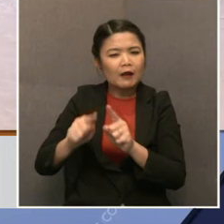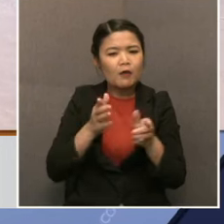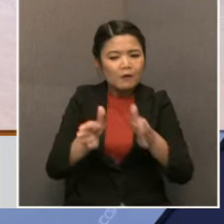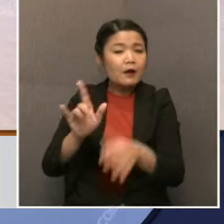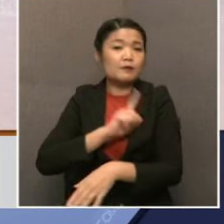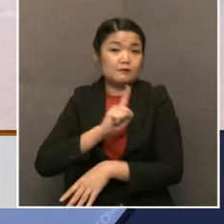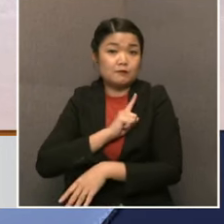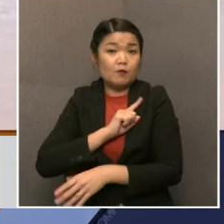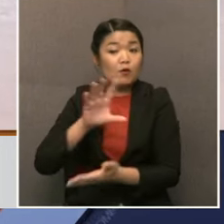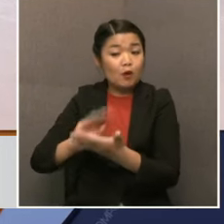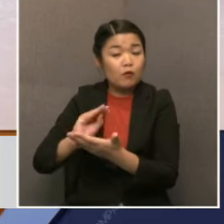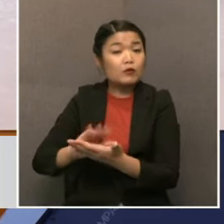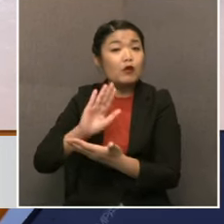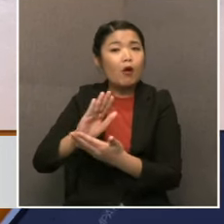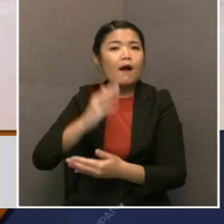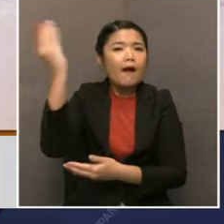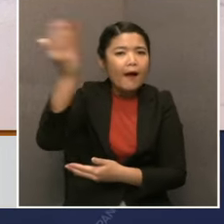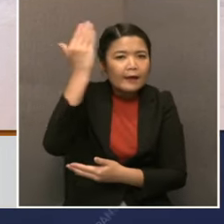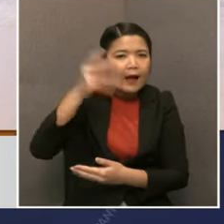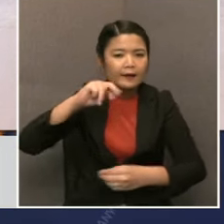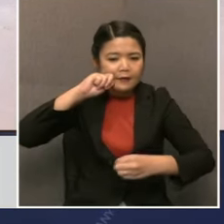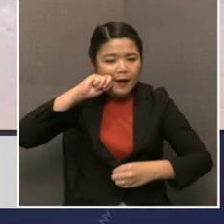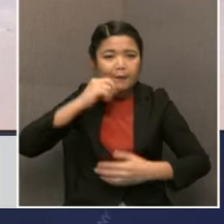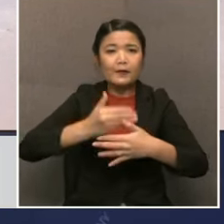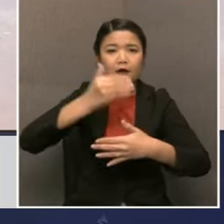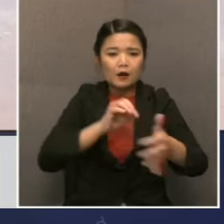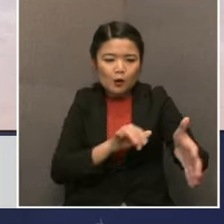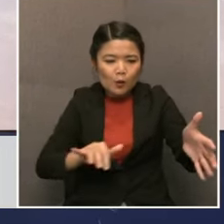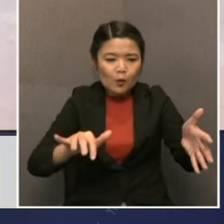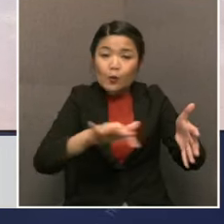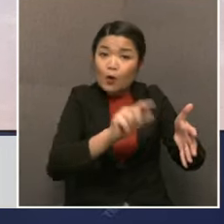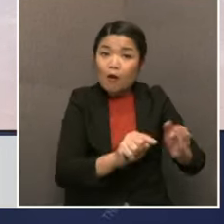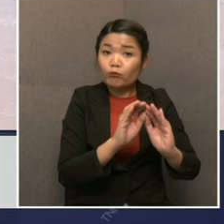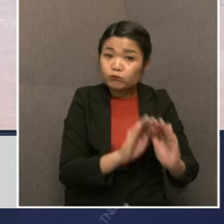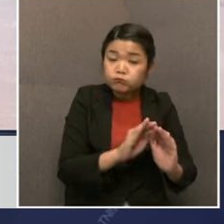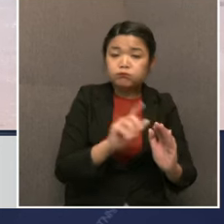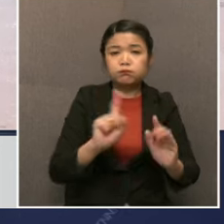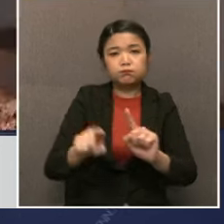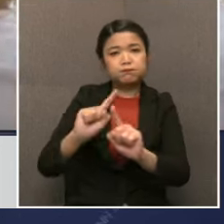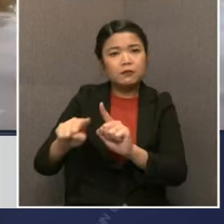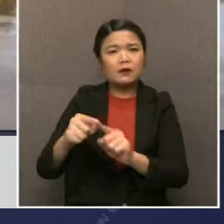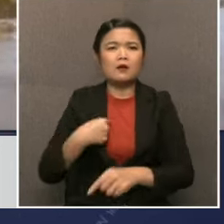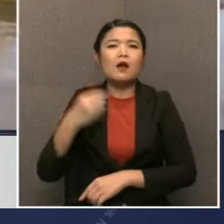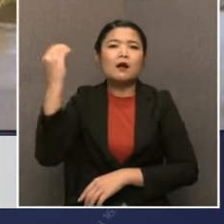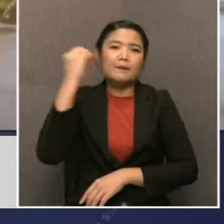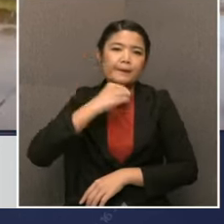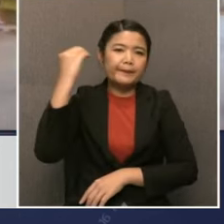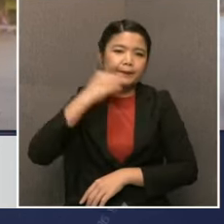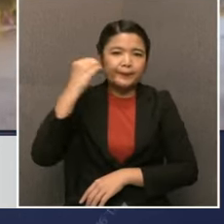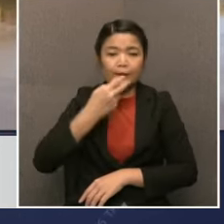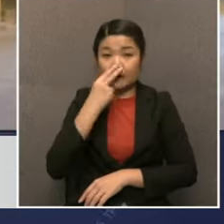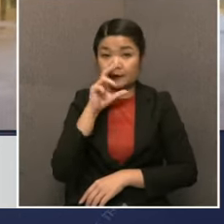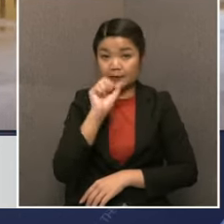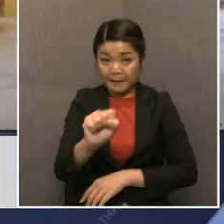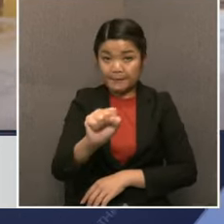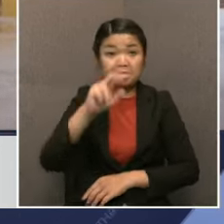วข้องที่มีข้มูลทั้งสภัพอากาศระดับนำในเกือน หอวท้ายเกือนแต่ประกฏว่าหลายครั้งเหมอนกันที่เราเหนภาพ